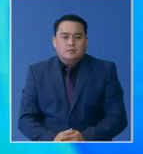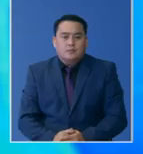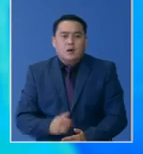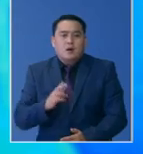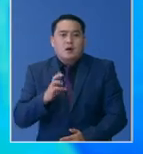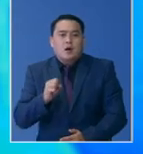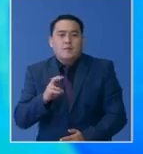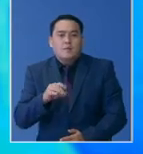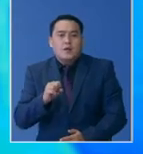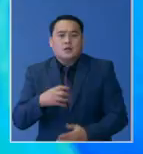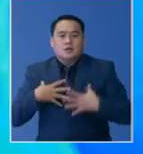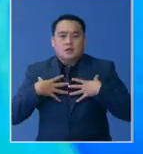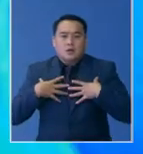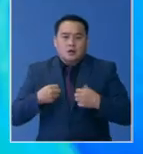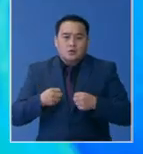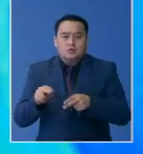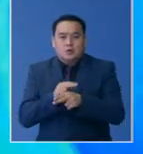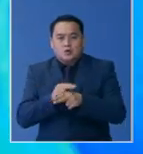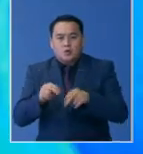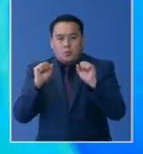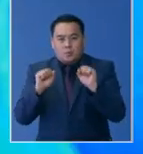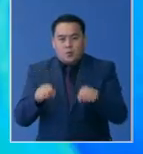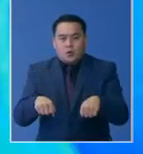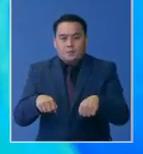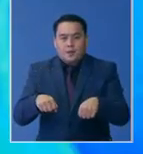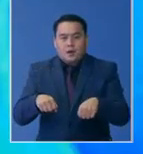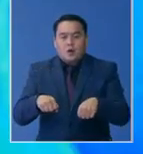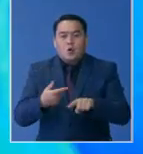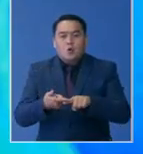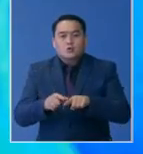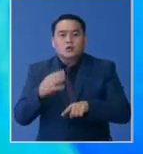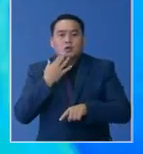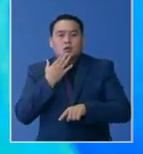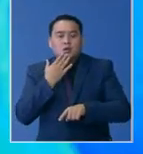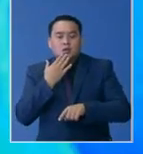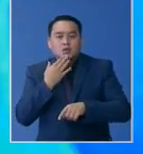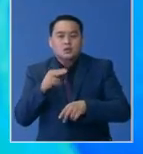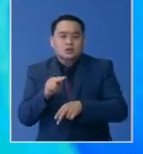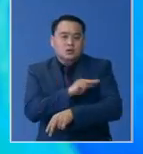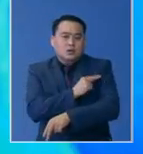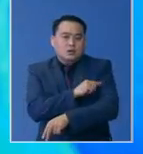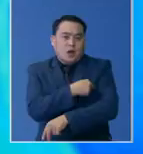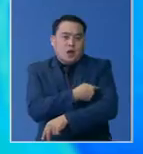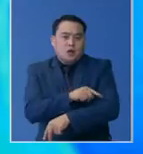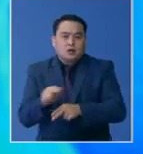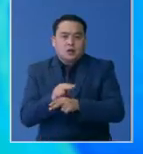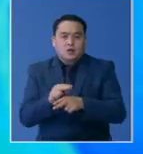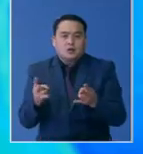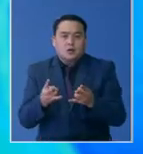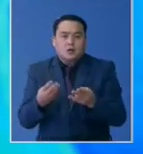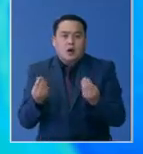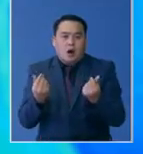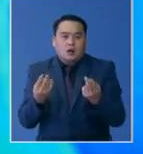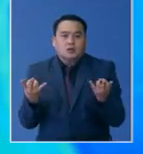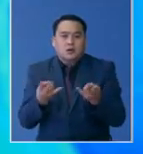Қалдыбай Абеновтың денсаулығын әлі де қалпына келтіруге болады. Алайда ол шетелдік дәрігерлердің қолында. Сондықтан қомақты қаражат